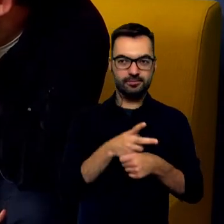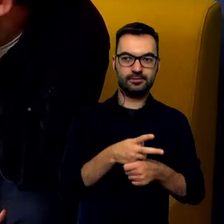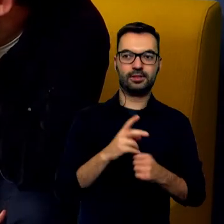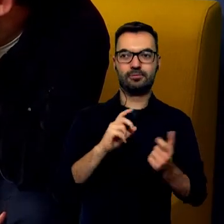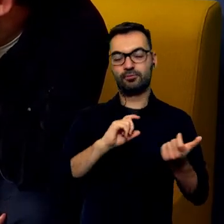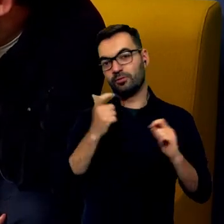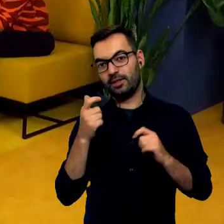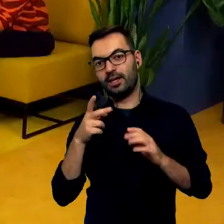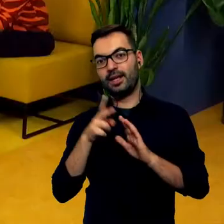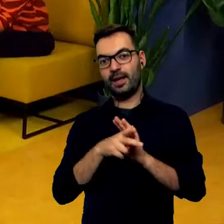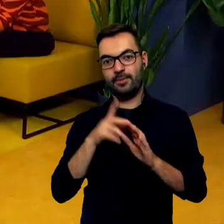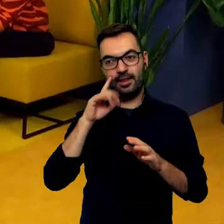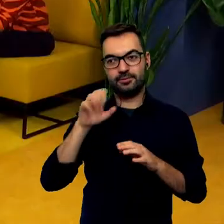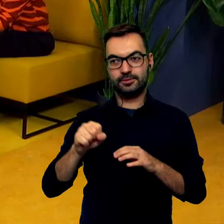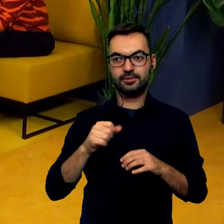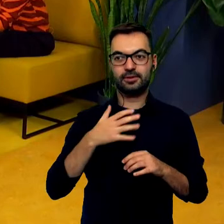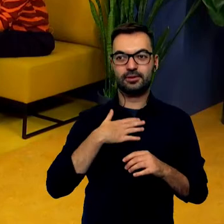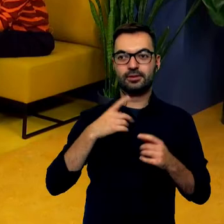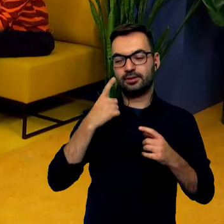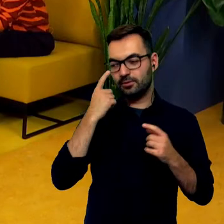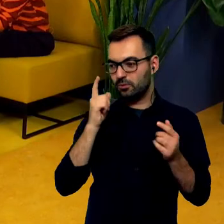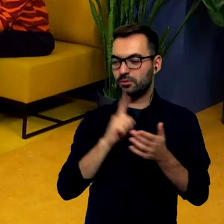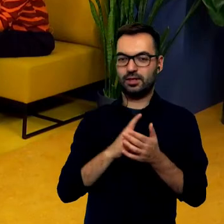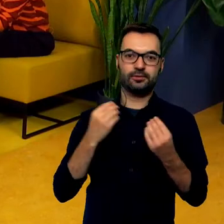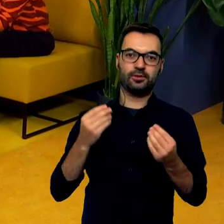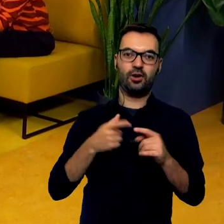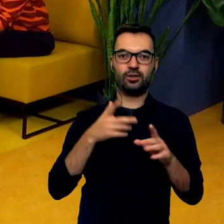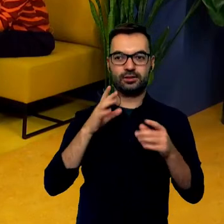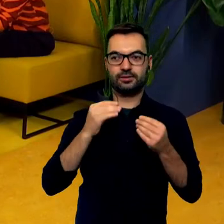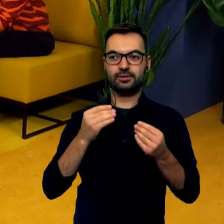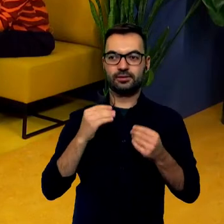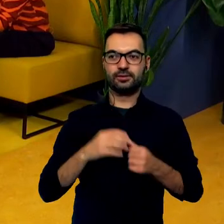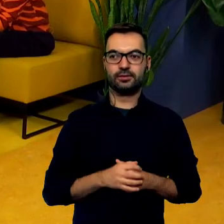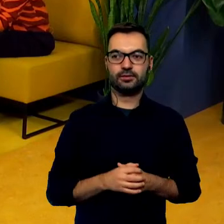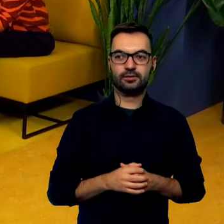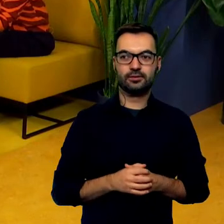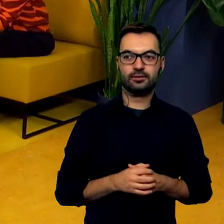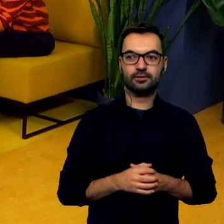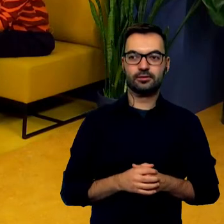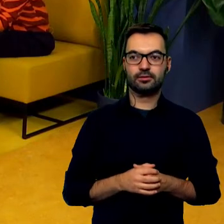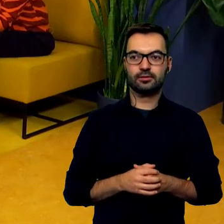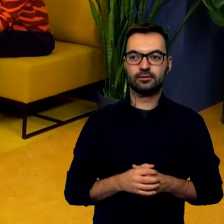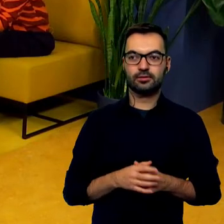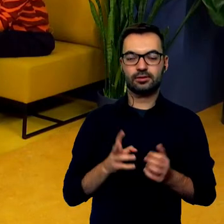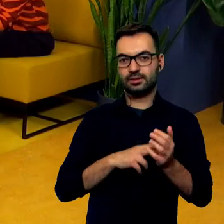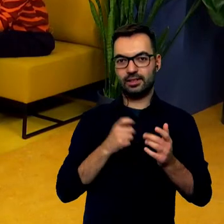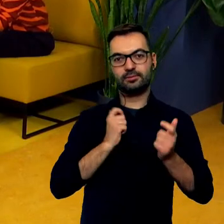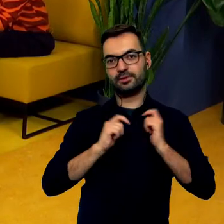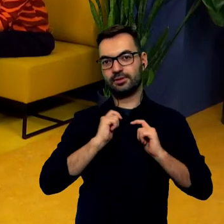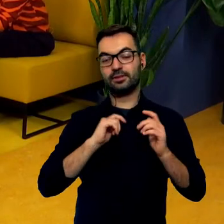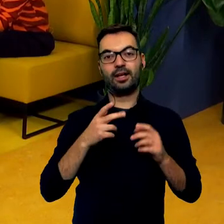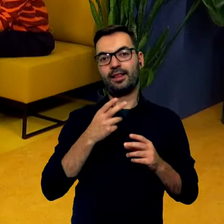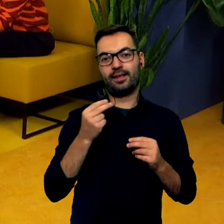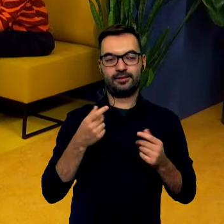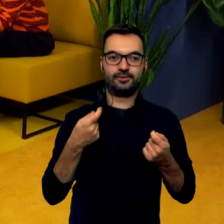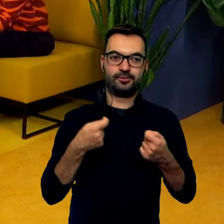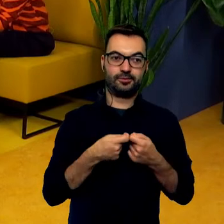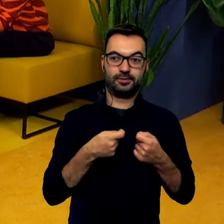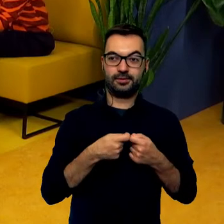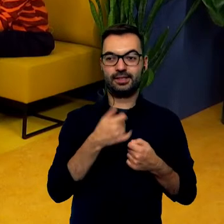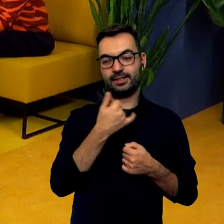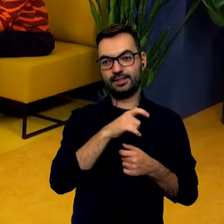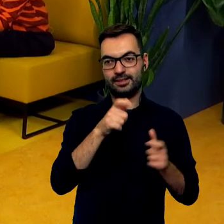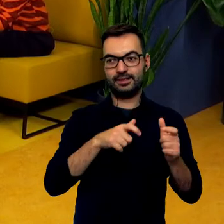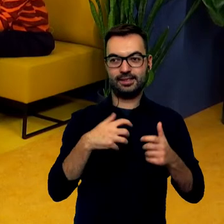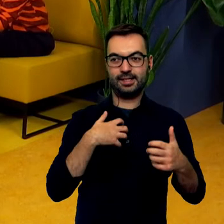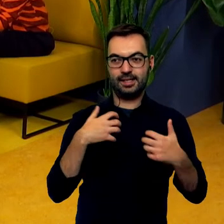przez przypadek kamera uchwyciła i nagle mamy, jest co za przeostrzenie, Jezus, jak to uchwyciłeś, w ogóle. I skaczemy i się cieszymy, niż taka